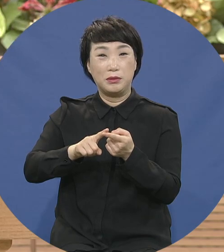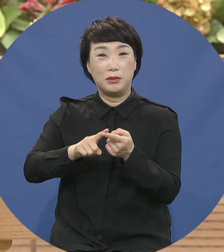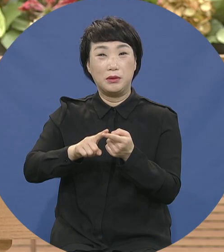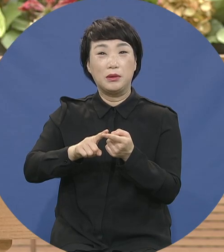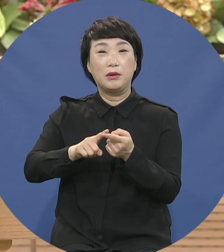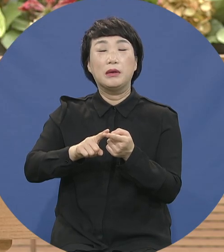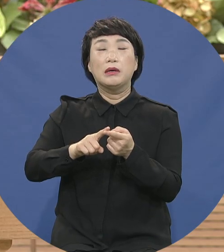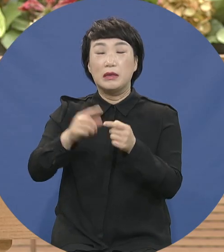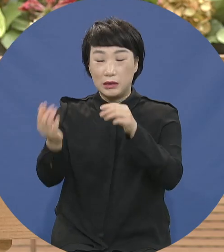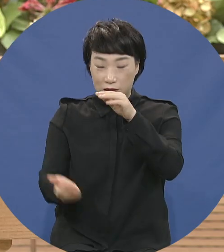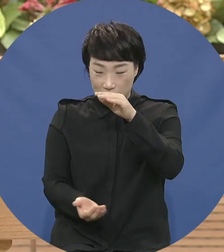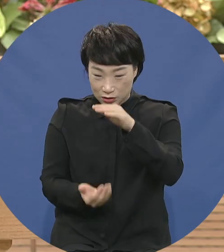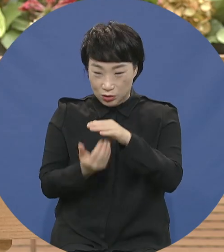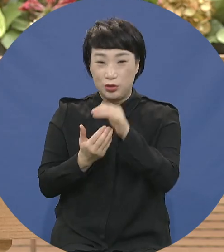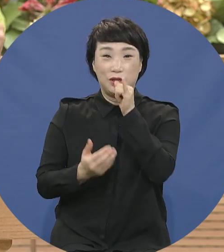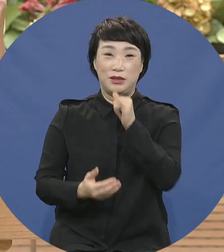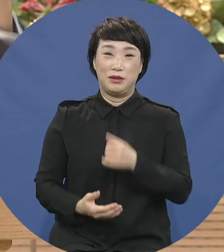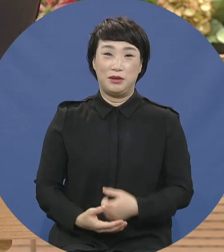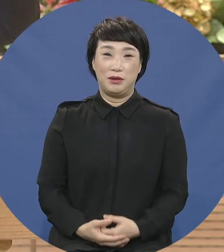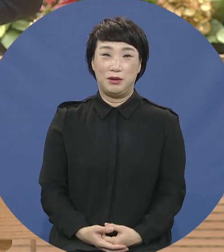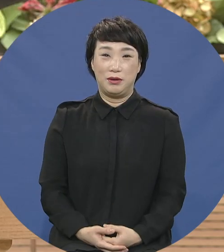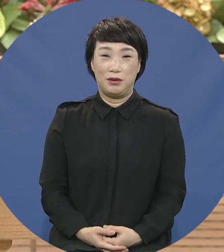그대로 이루시나니,